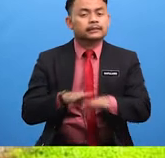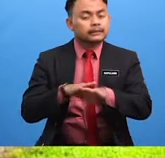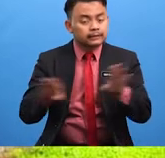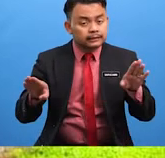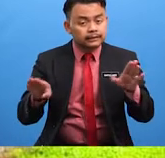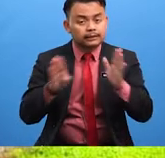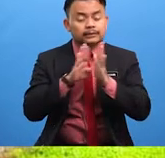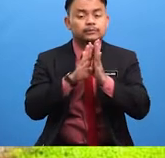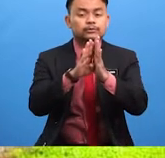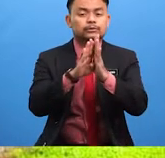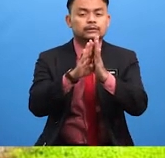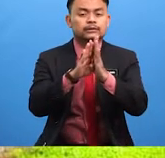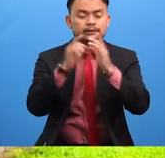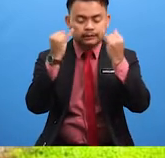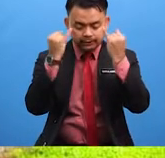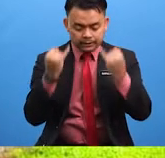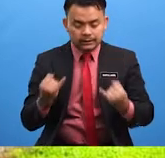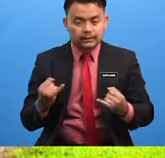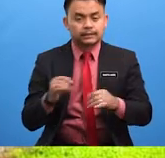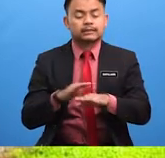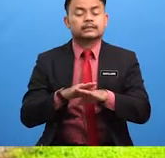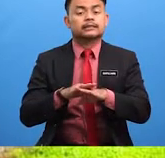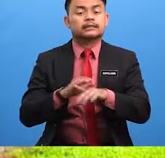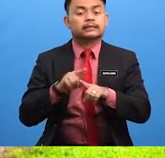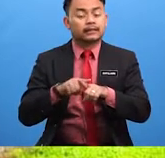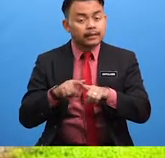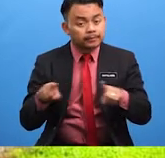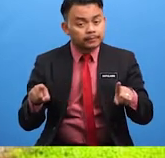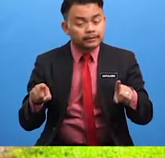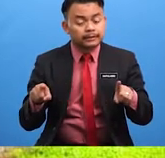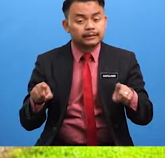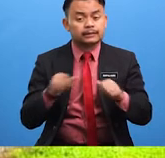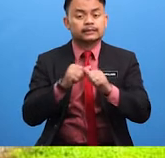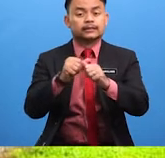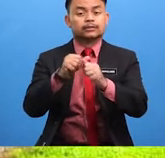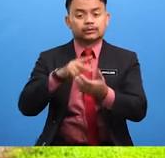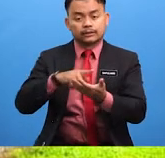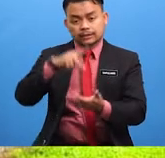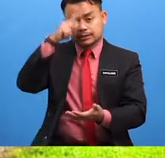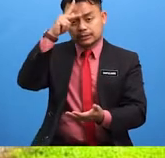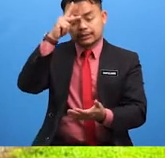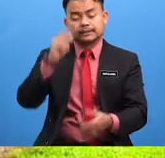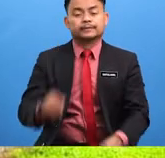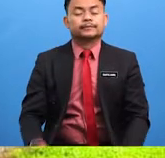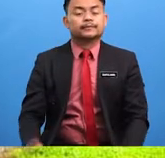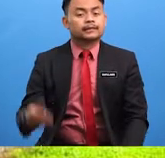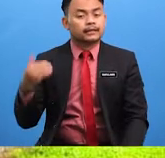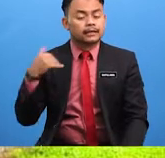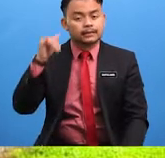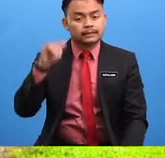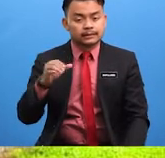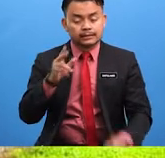tarikh bermulanya penciptaan kelarai. Melalui kajian yang dibuat, dapat dikatakan bahawa